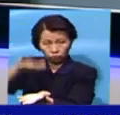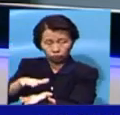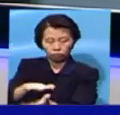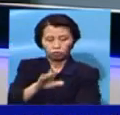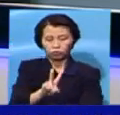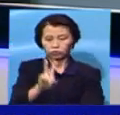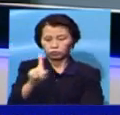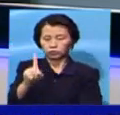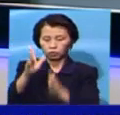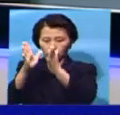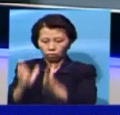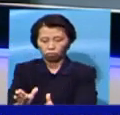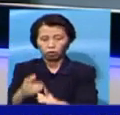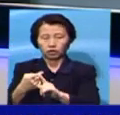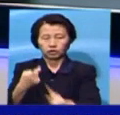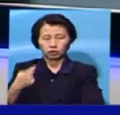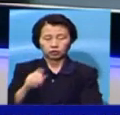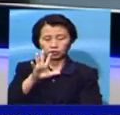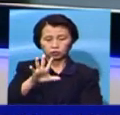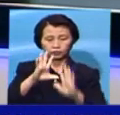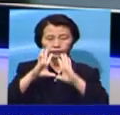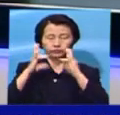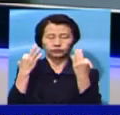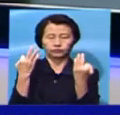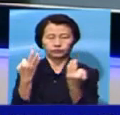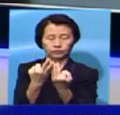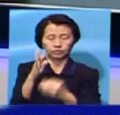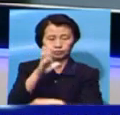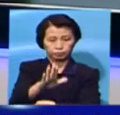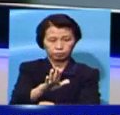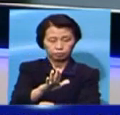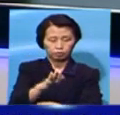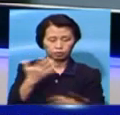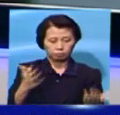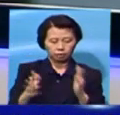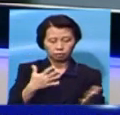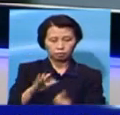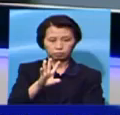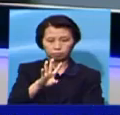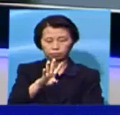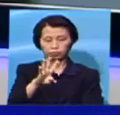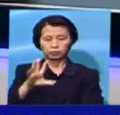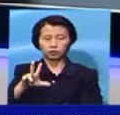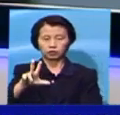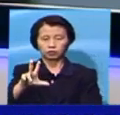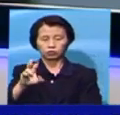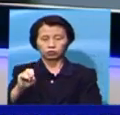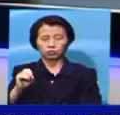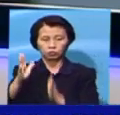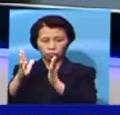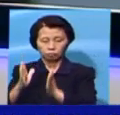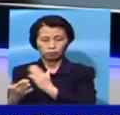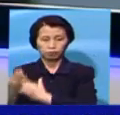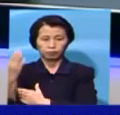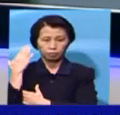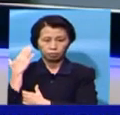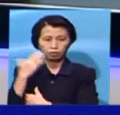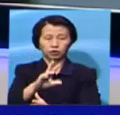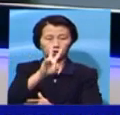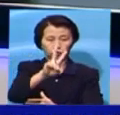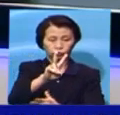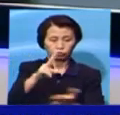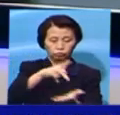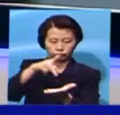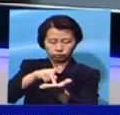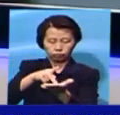21 orang daripada l keluarga petang tadi berbanding 430 orang pagi tadi dua pusat pemindahan sudah ditutup